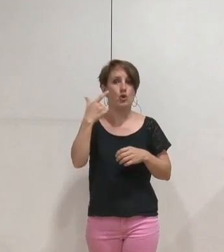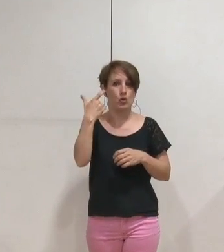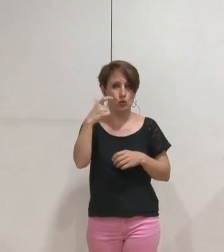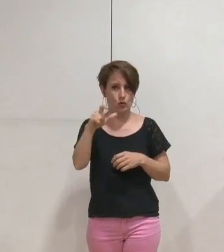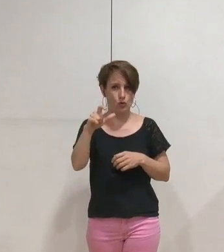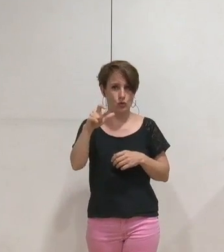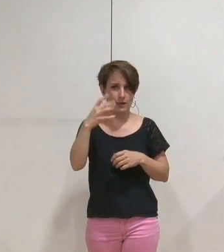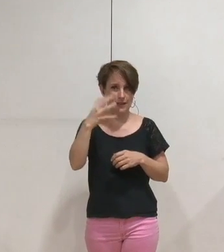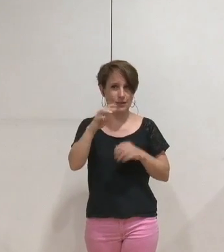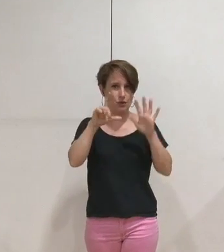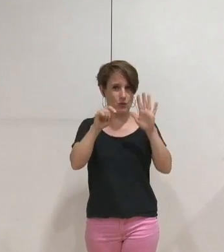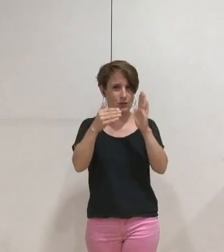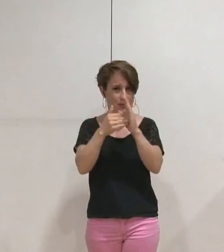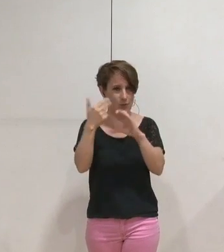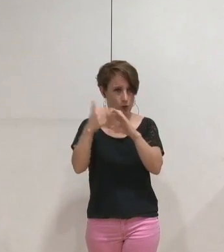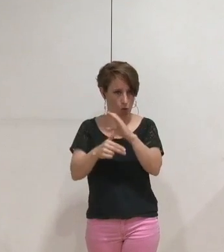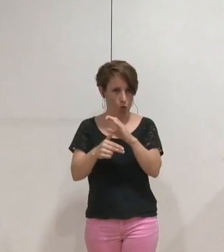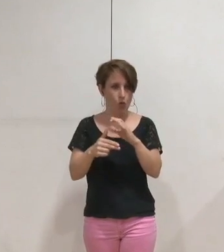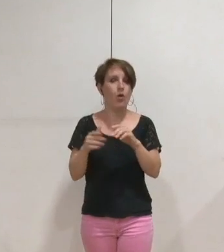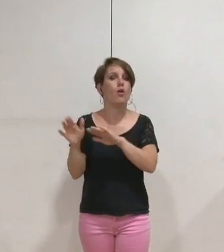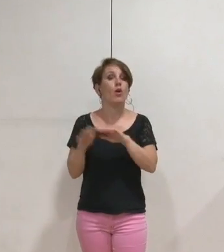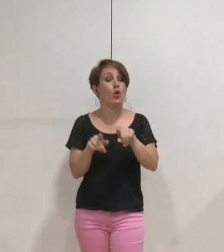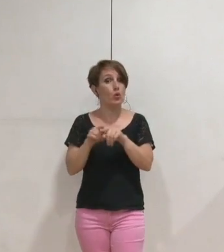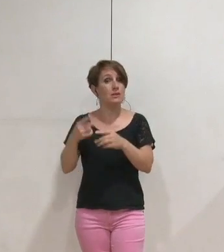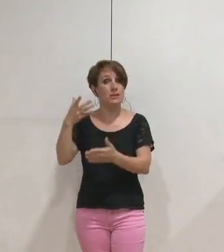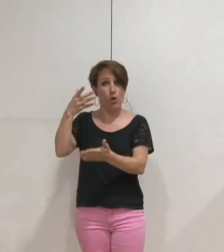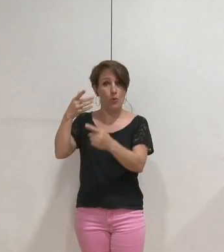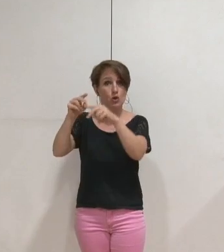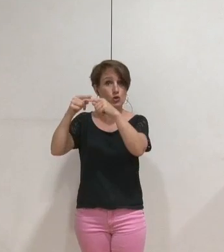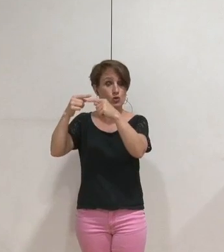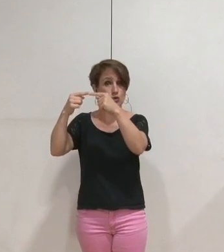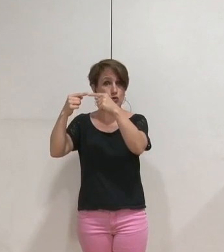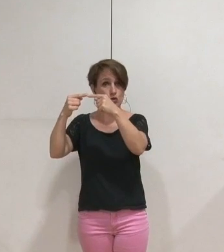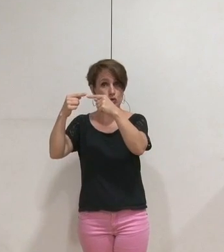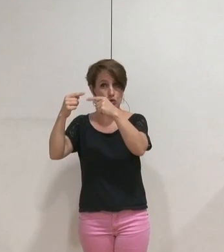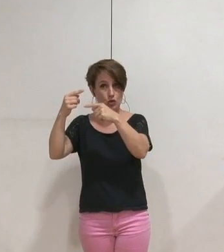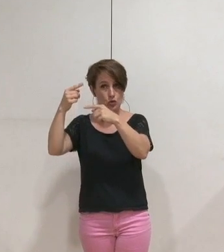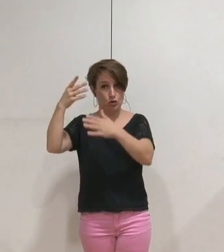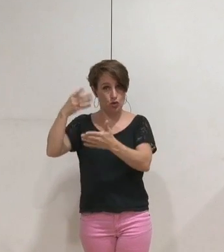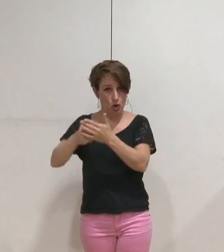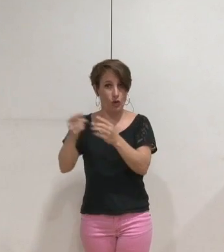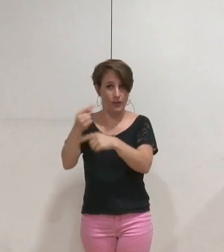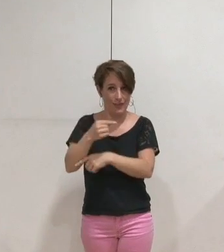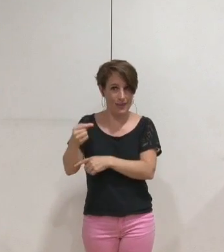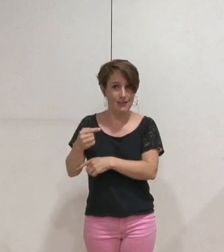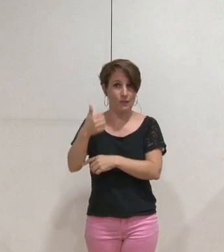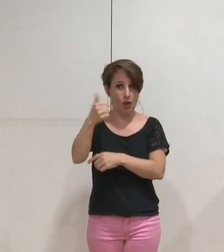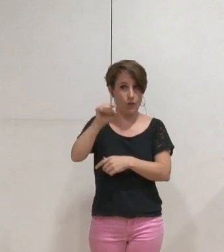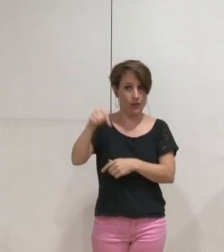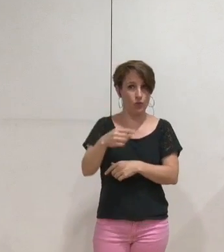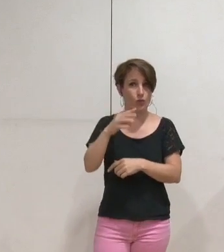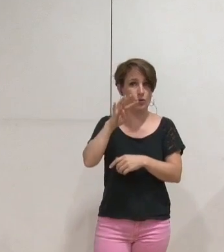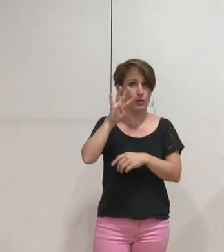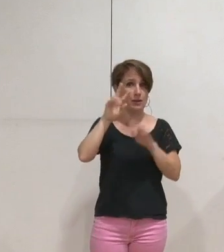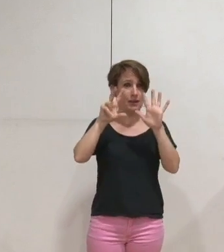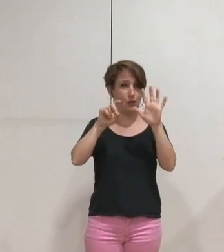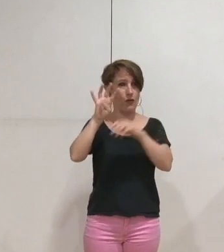solde de clôture négatif lui aussi à hauteur de 1,84 million d'euros l'excédent positif de fonctionnement reporté